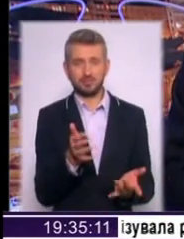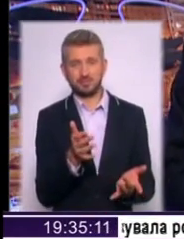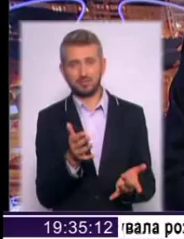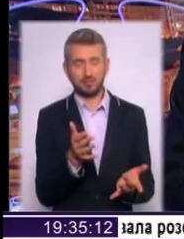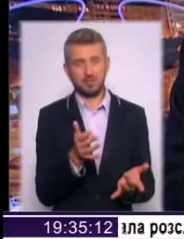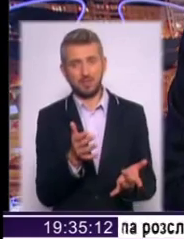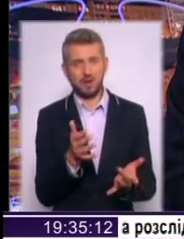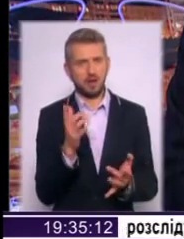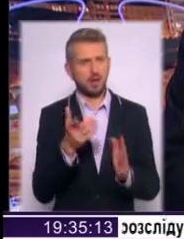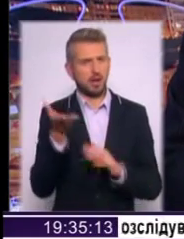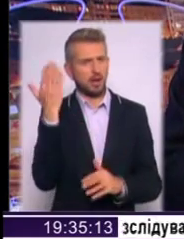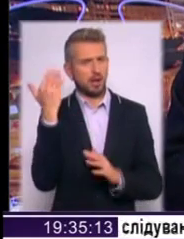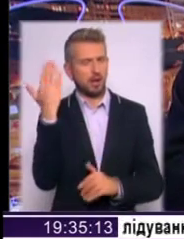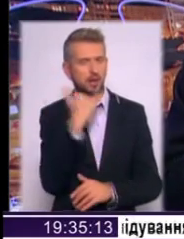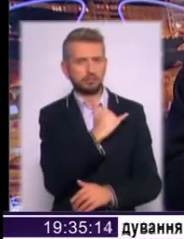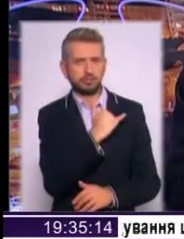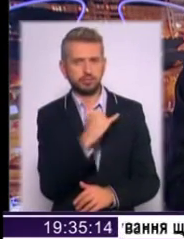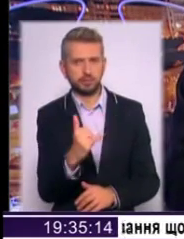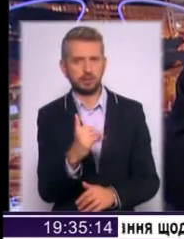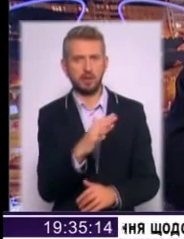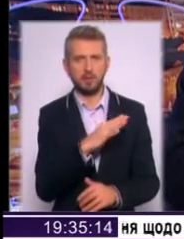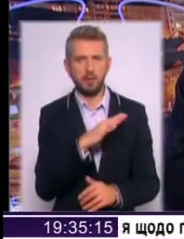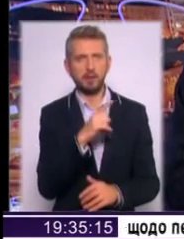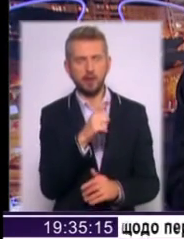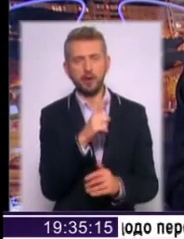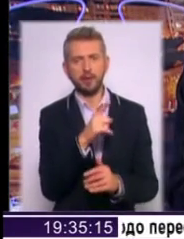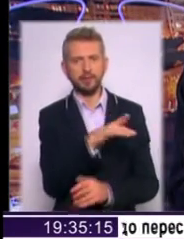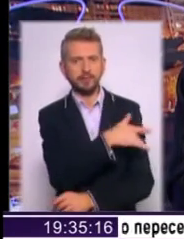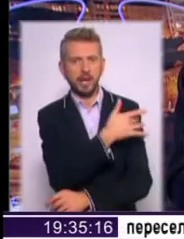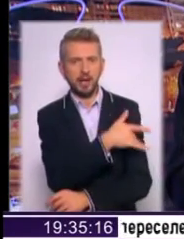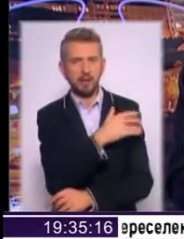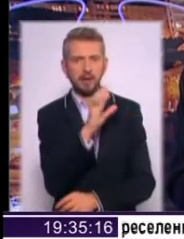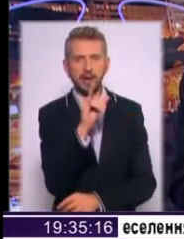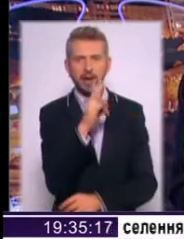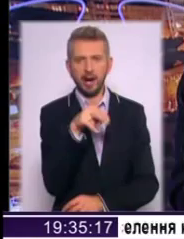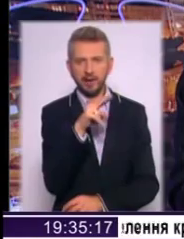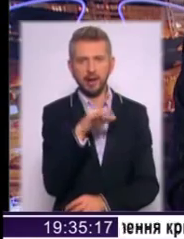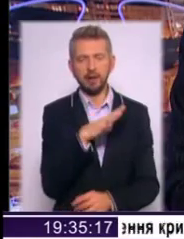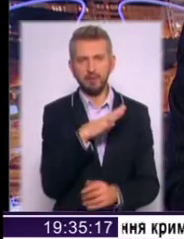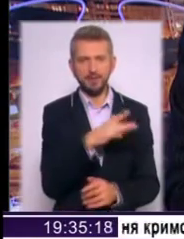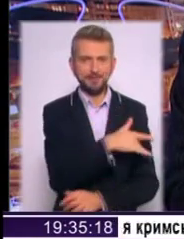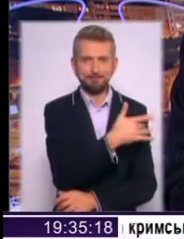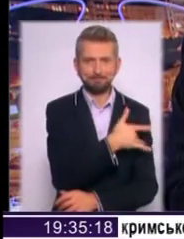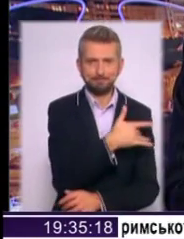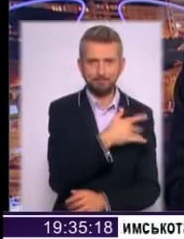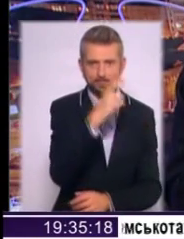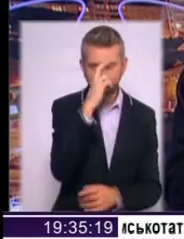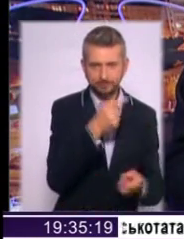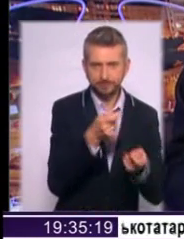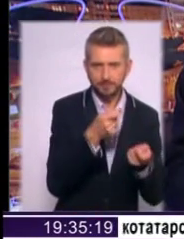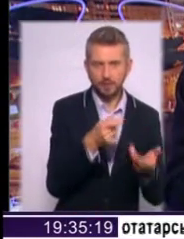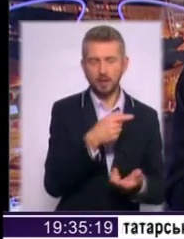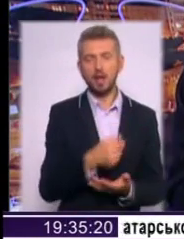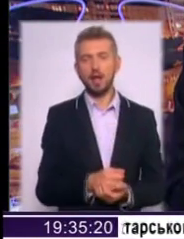ще з давніх-давніх часів, там воно було на службі колись, той Сінод був державними чиновниками в Російській імперії,